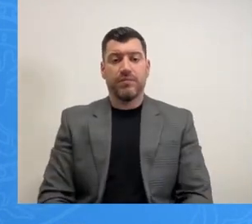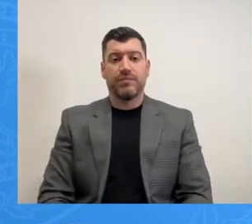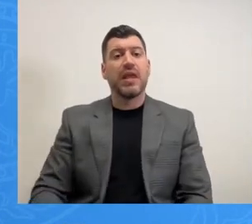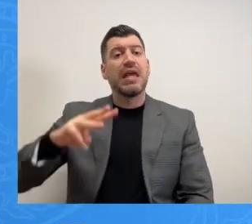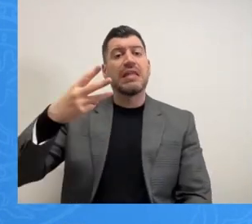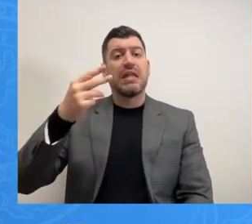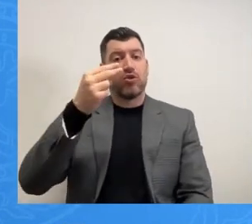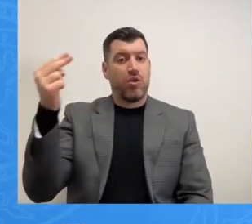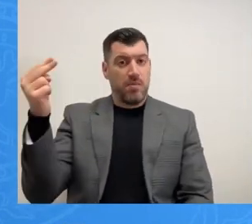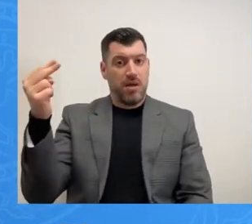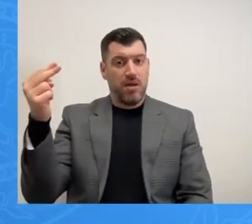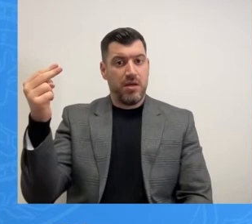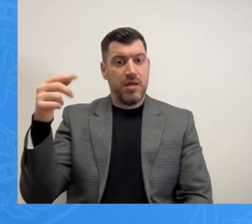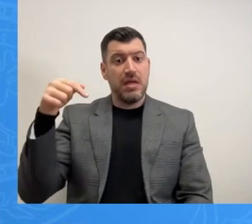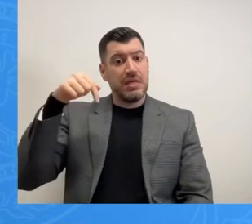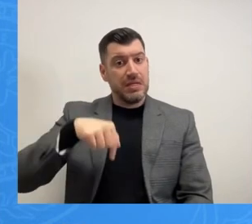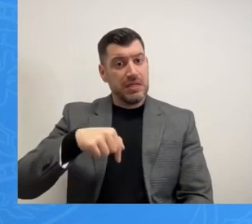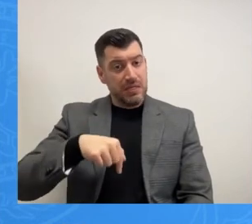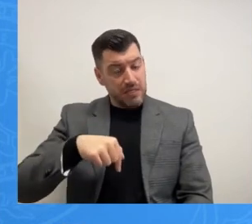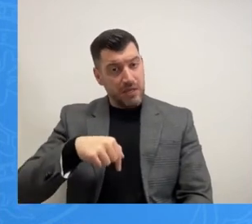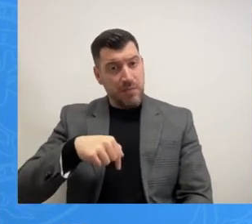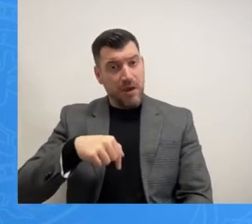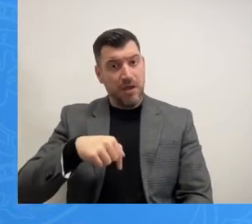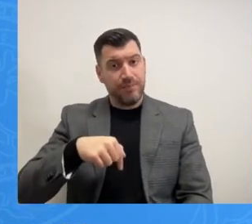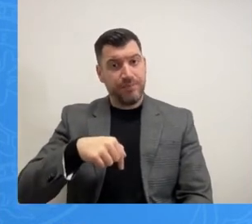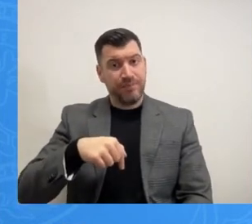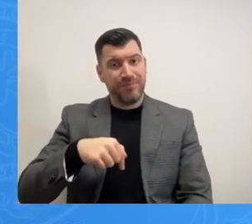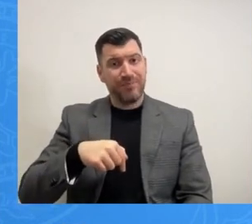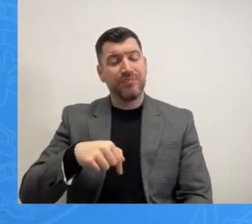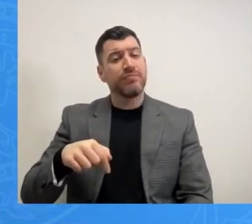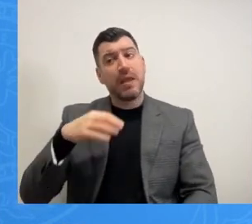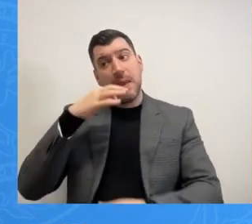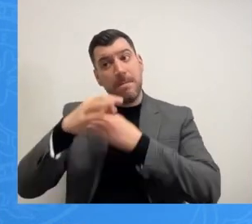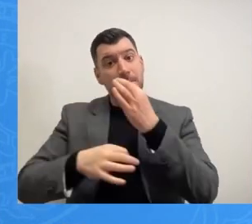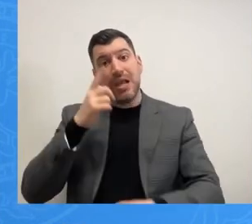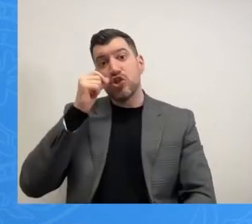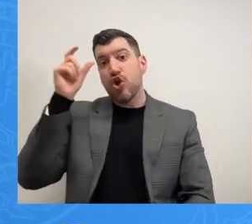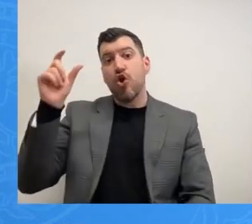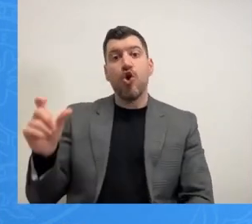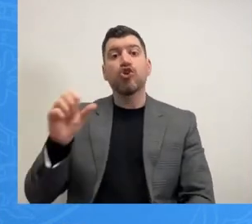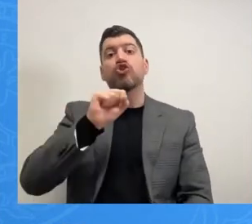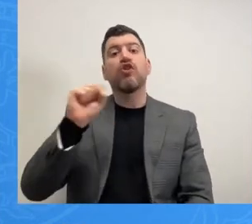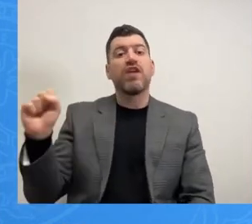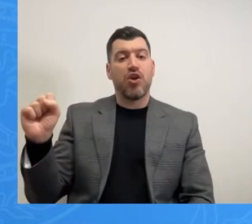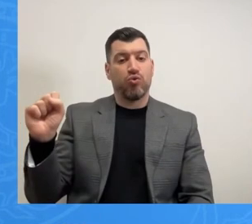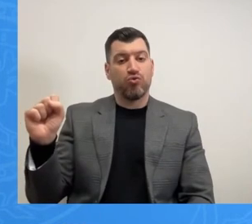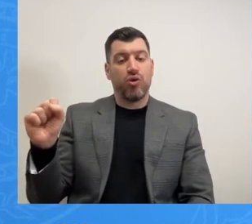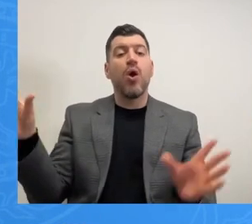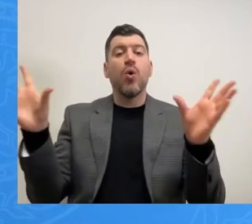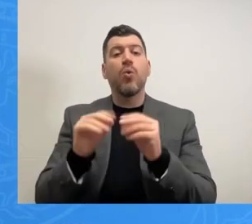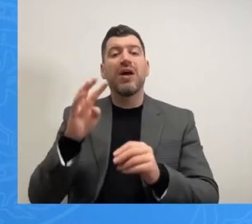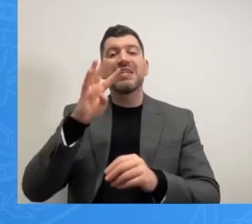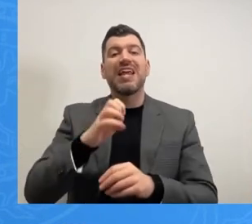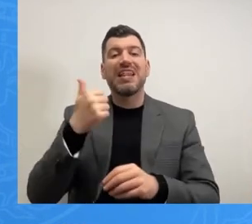Κάναμε σήμερα μια συγκεκριμένη παρέμβαση στη συνέχεια αυτών που έβαλε ο Νίκος Σοφιανός για τα 46 κωδικούς που υπάρχουν στον